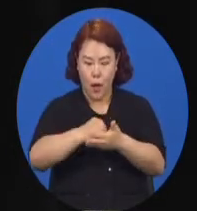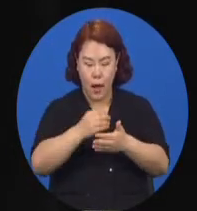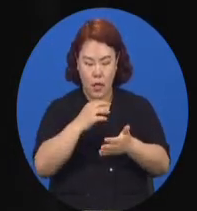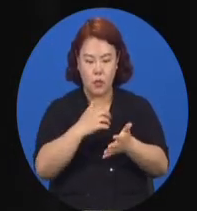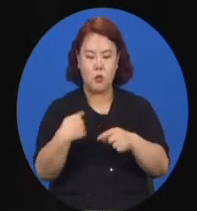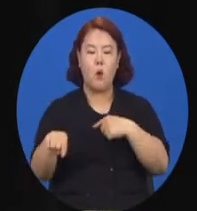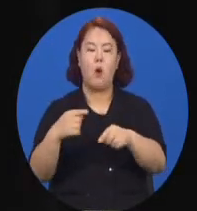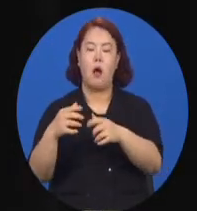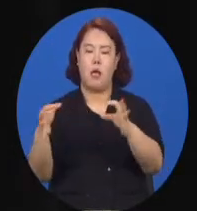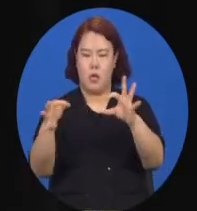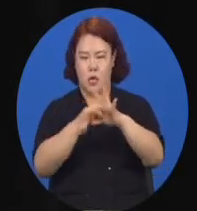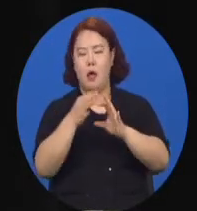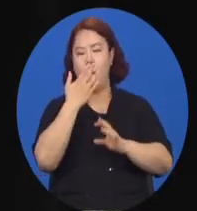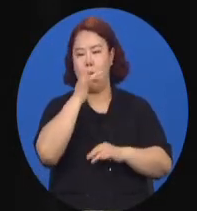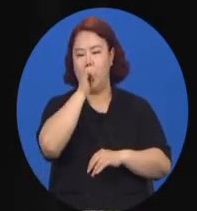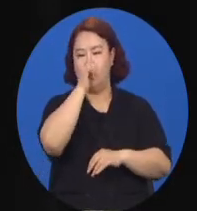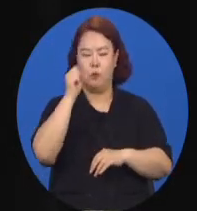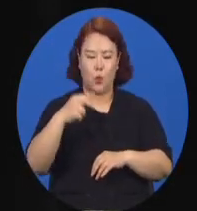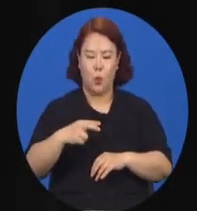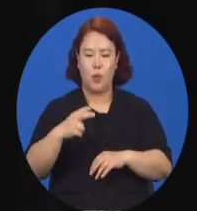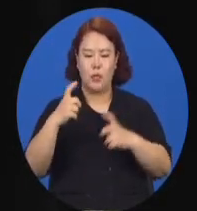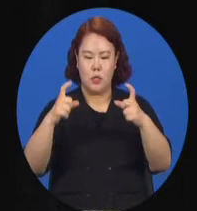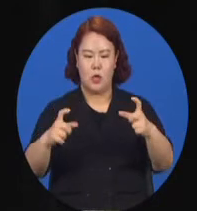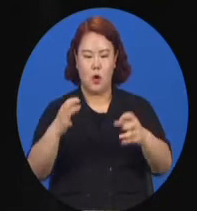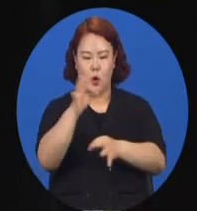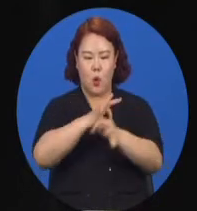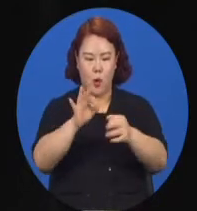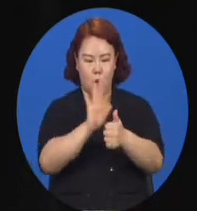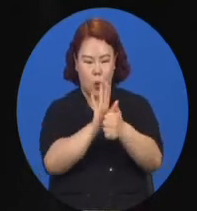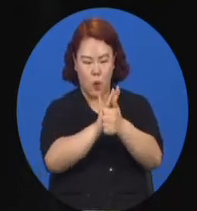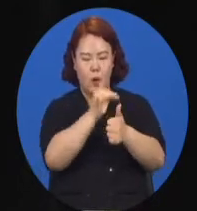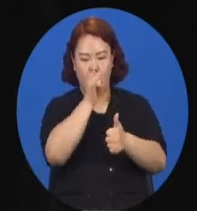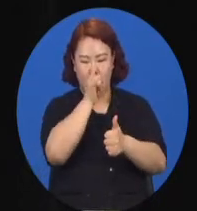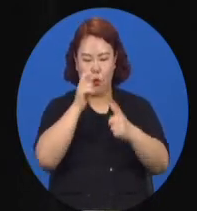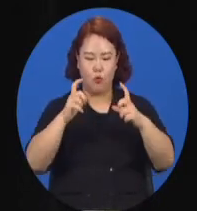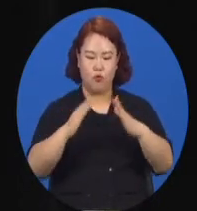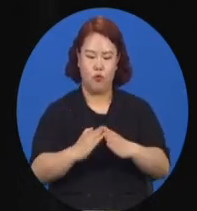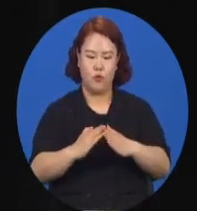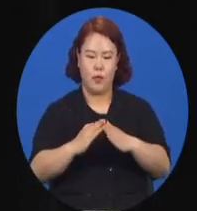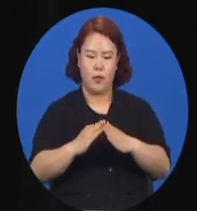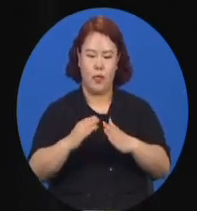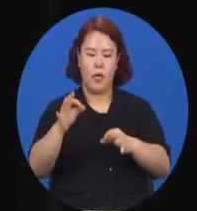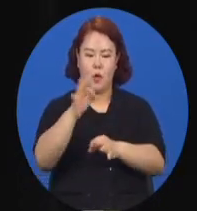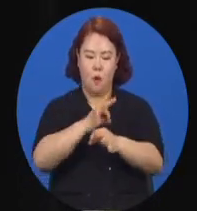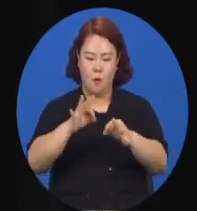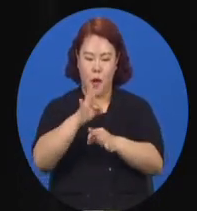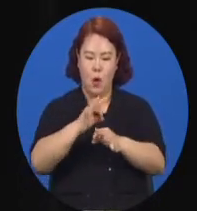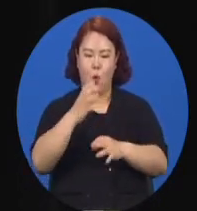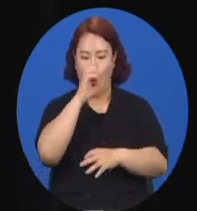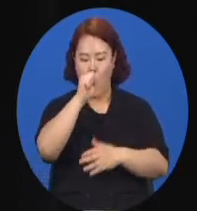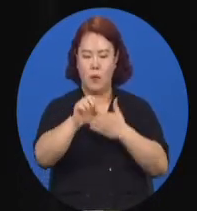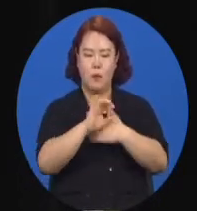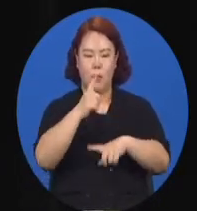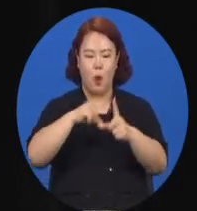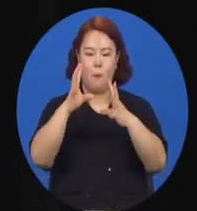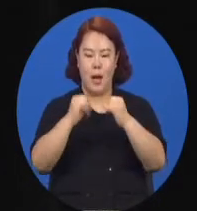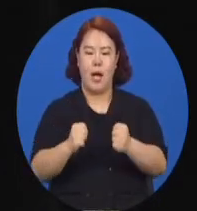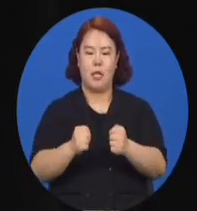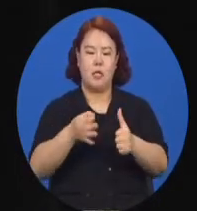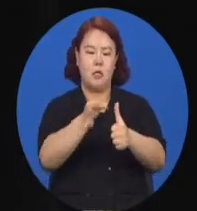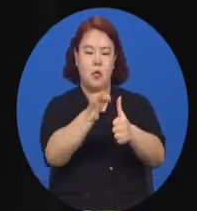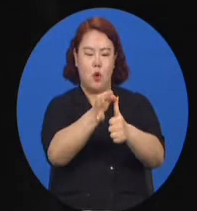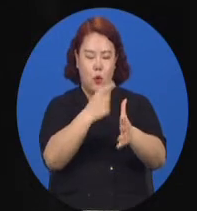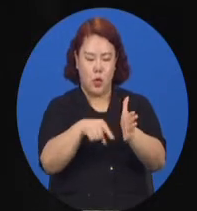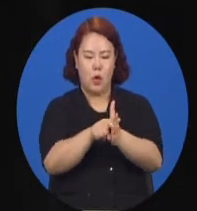나아가 지역경제에 도움이 되니 군의 재정 여건이 나아지면 더 많이 드릴 수 있도록